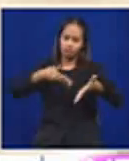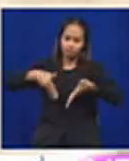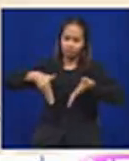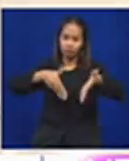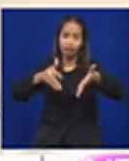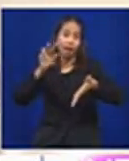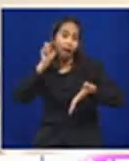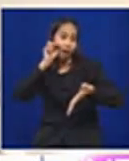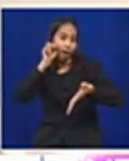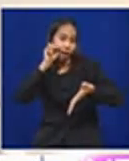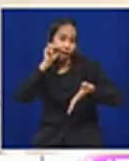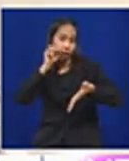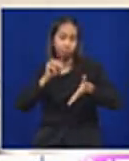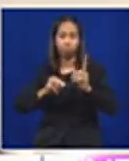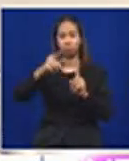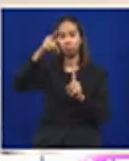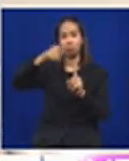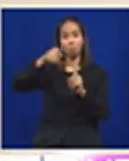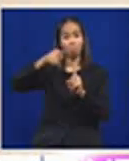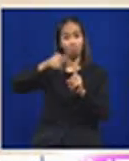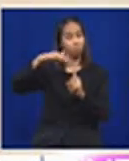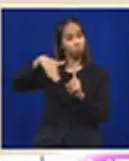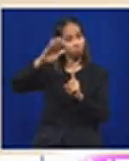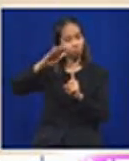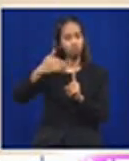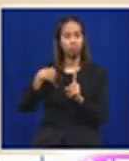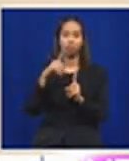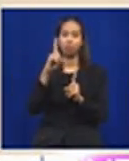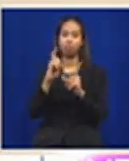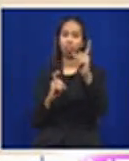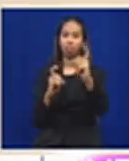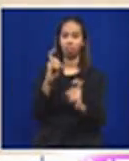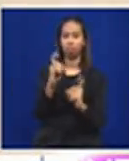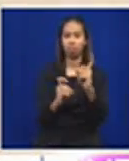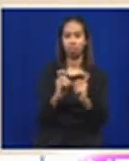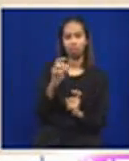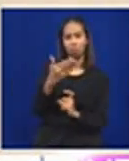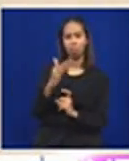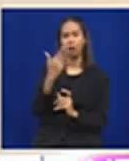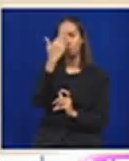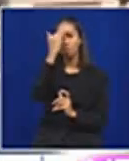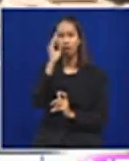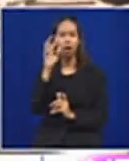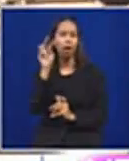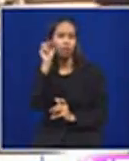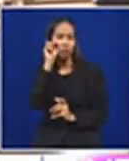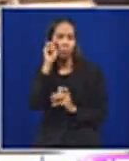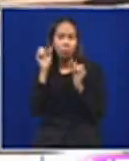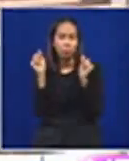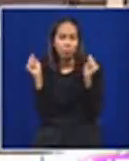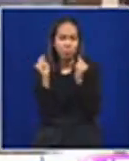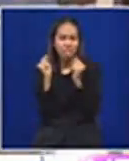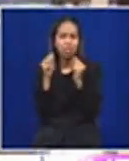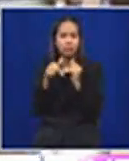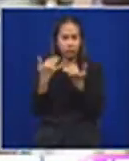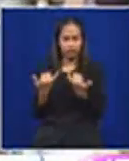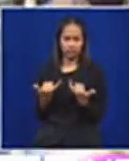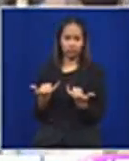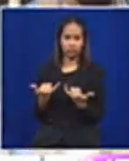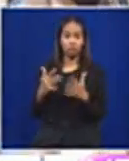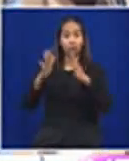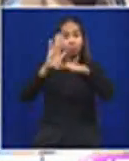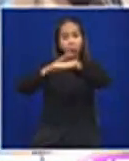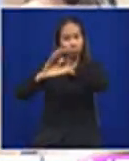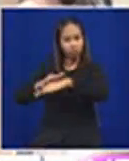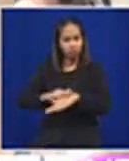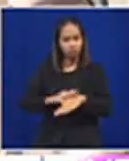ากว่า 1,000 ตัวเริ่มทยอยตายเพิ่มมากขึ้นเรื่อยๆหลังจากสภาพน้ำเย็นจัดประมงจังหวัดต้องประกาศเตือนให้เกษตรกรผู้เลี้ย